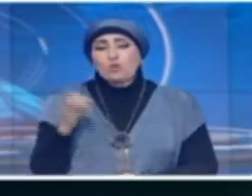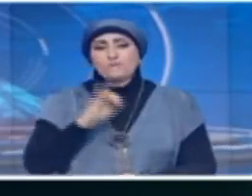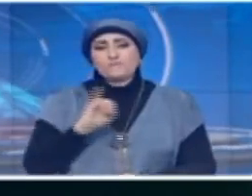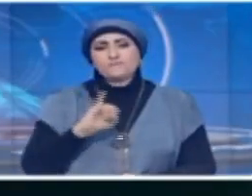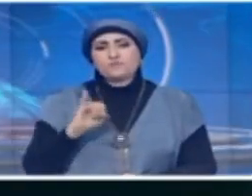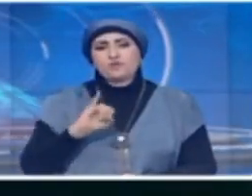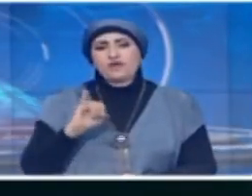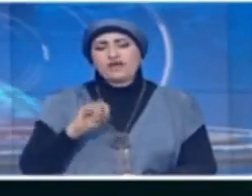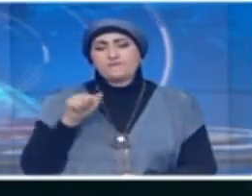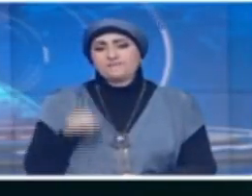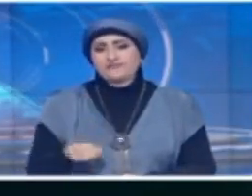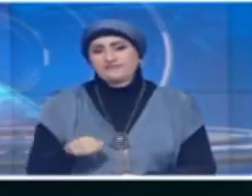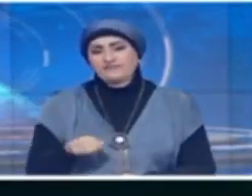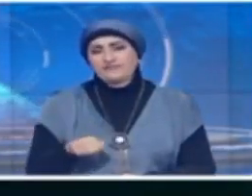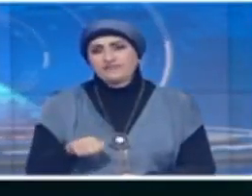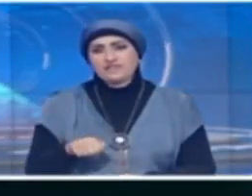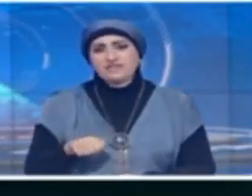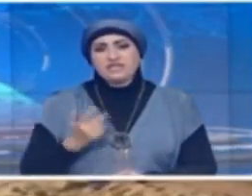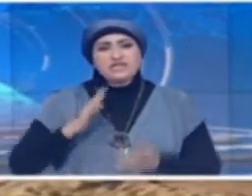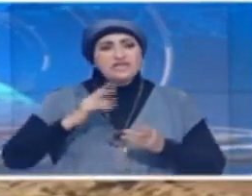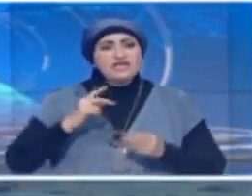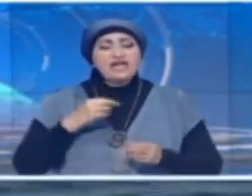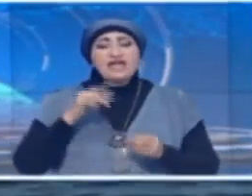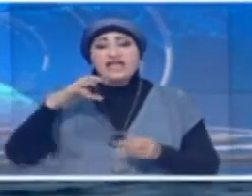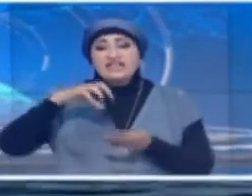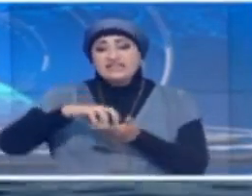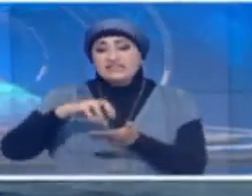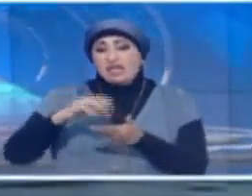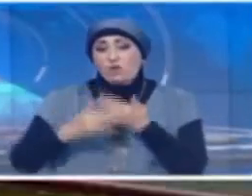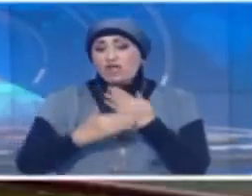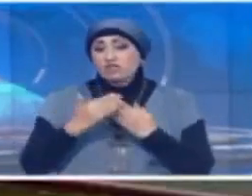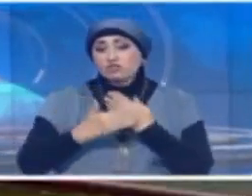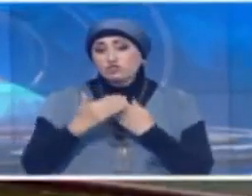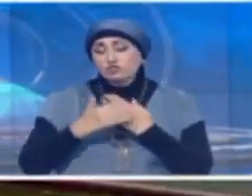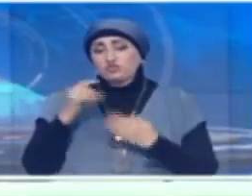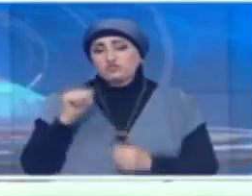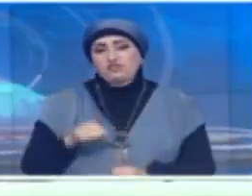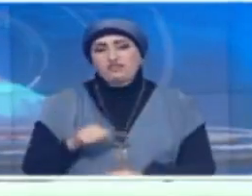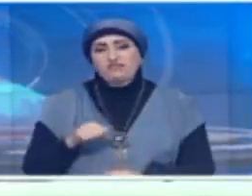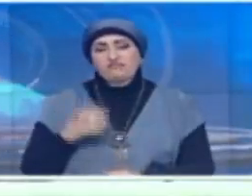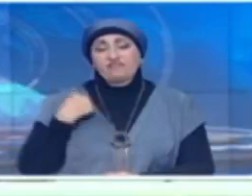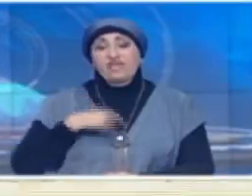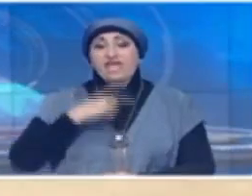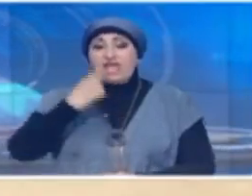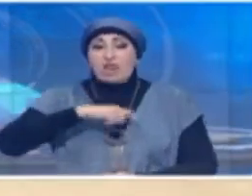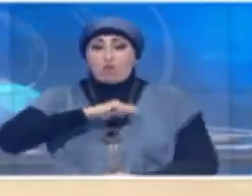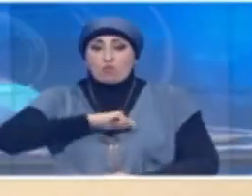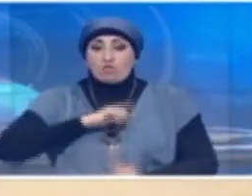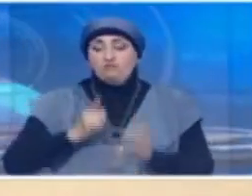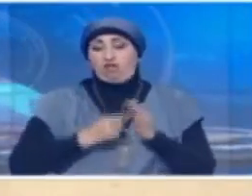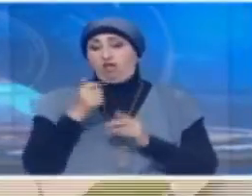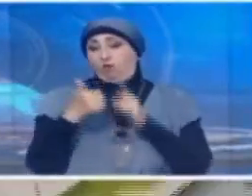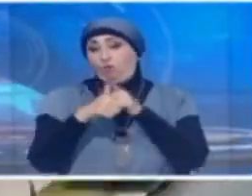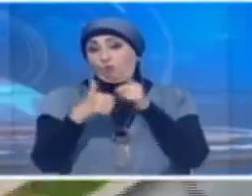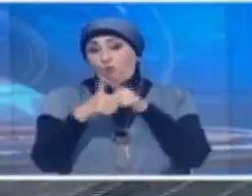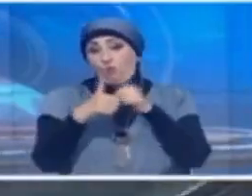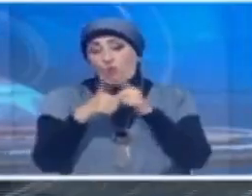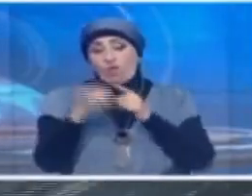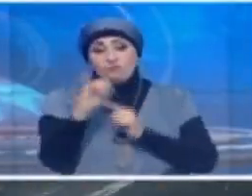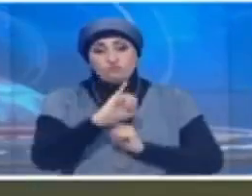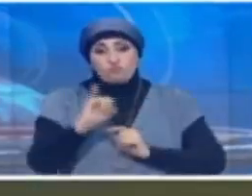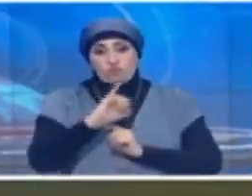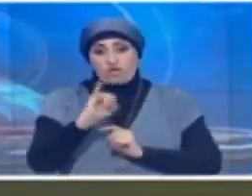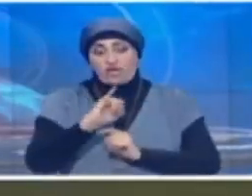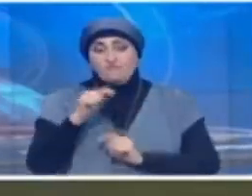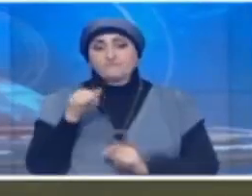الميثاق الجديد لدوله جديده، لدوله المواطنة فيها هي رقم واحد، دولة وطنية، دولة